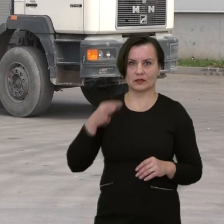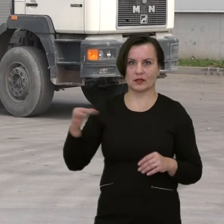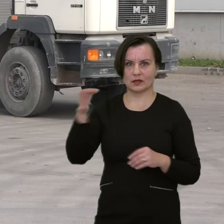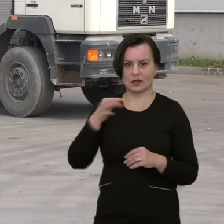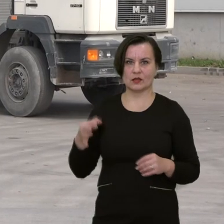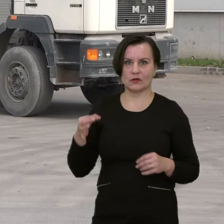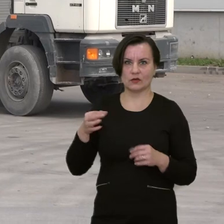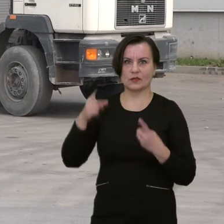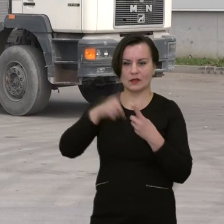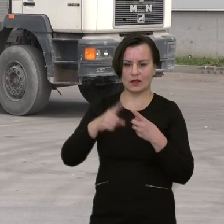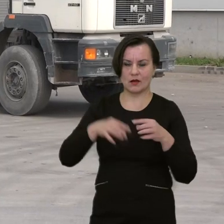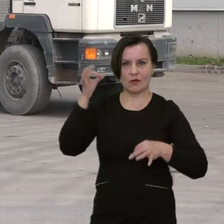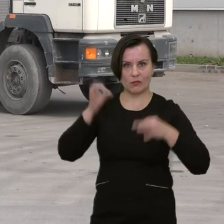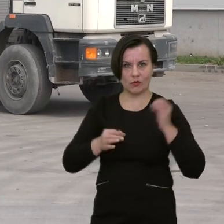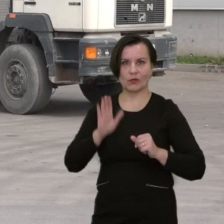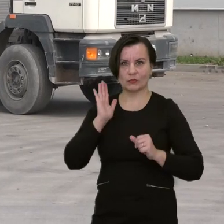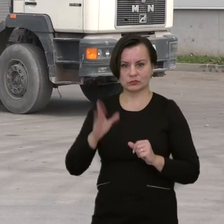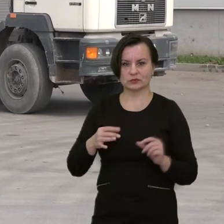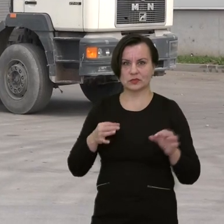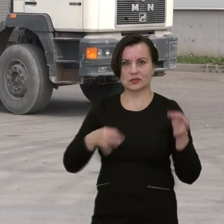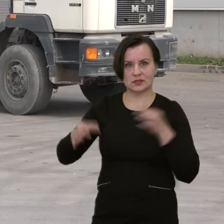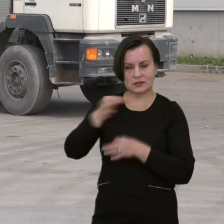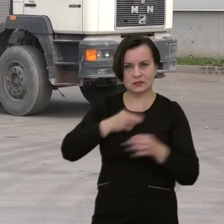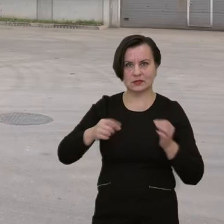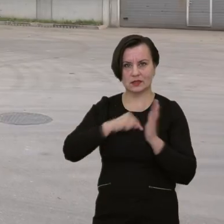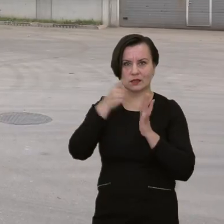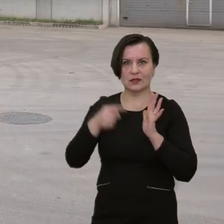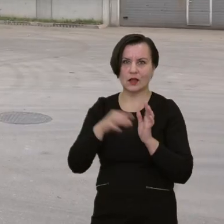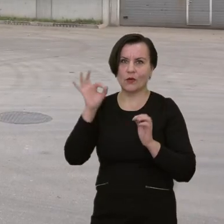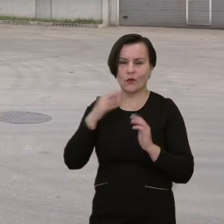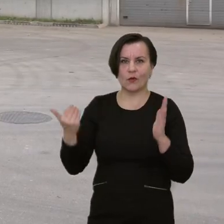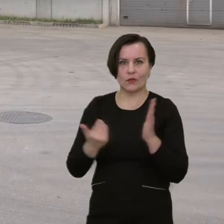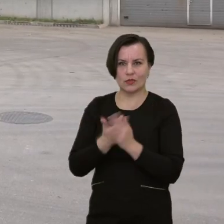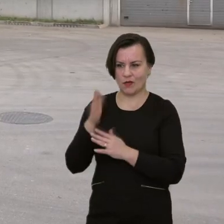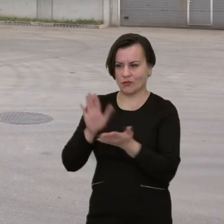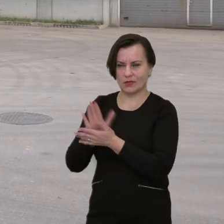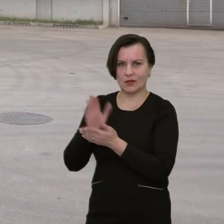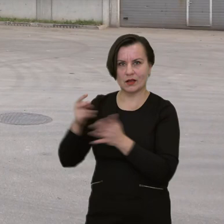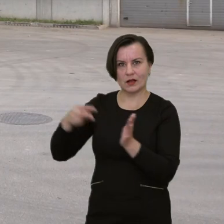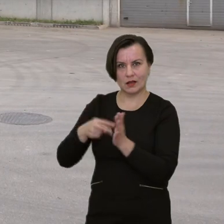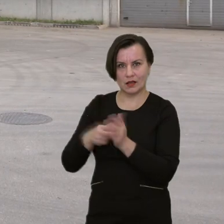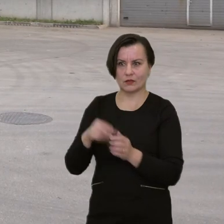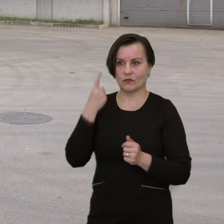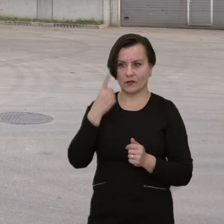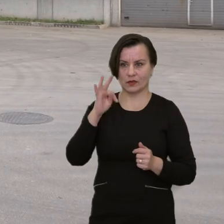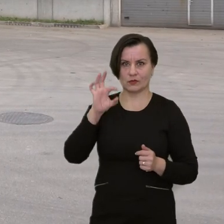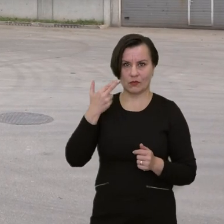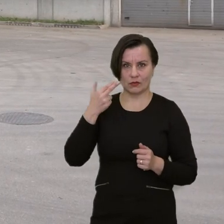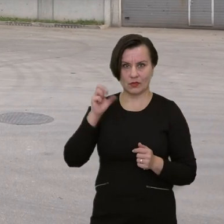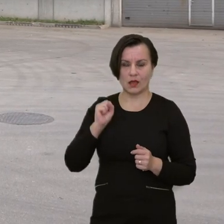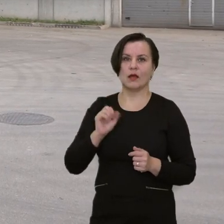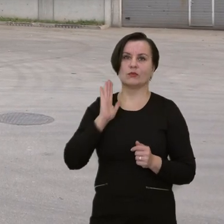Penktadienio rajono savivaldybės tarybos posėdyje bus svarstomas klausimas dėl naujo savartyno mokesčio, kuris už vieną komunalinių atliekų